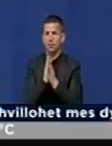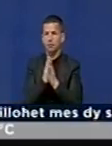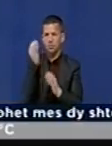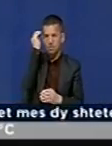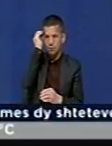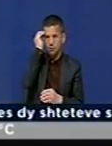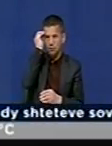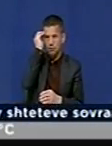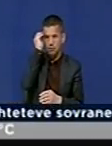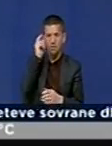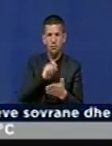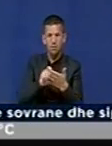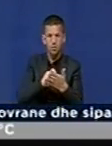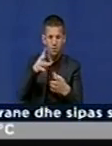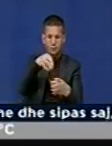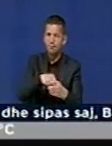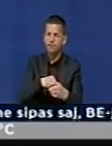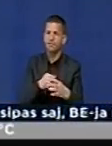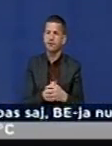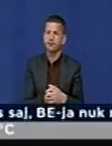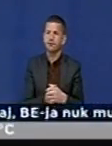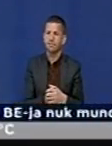parasysh, minuta futen. Ordra, zotëri Haradinaj.